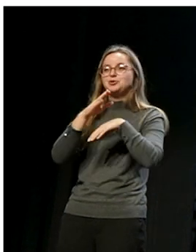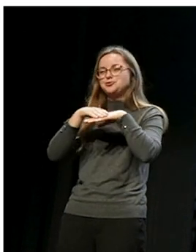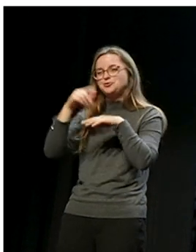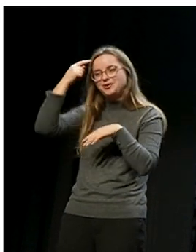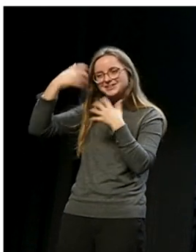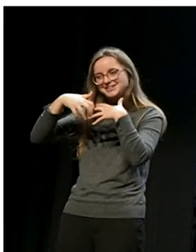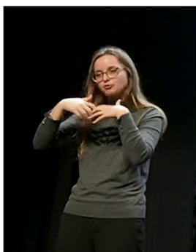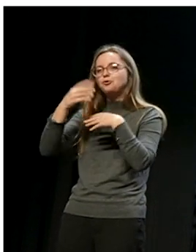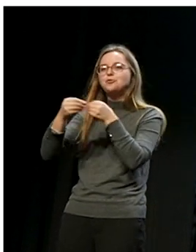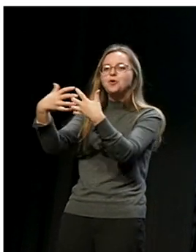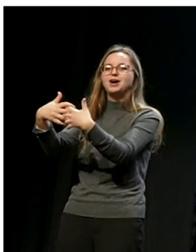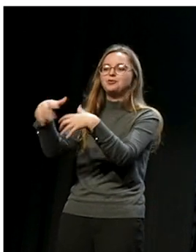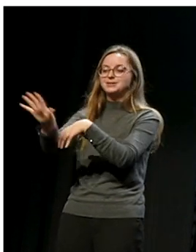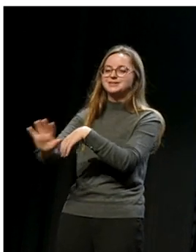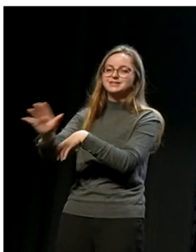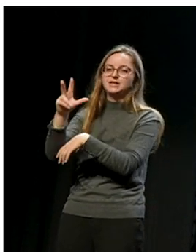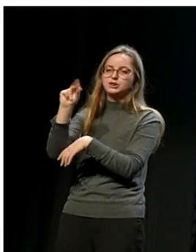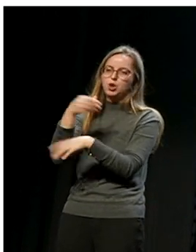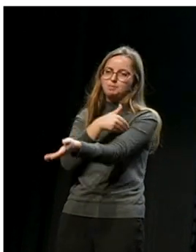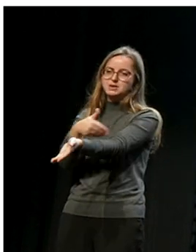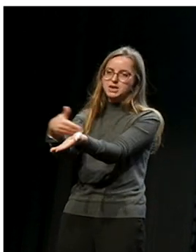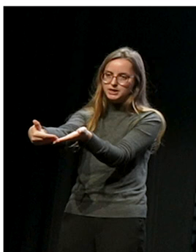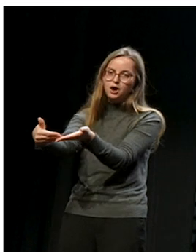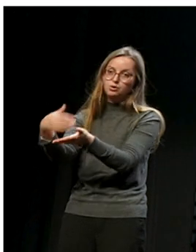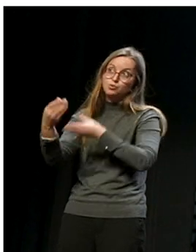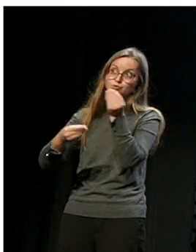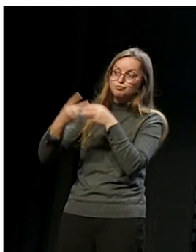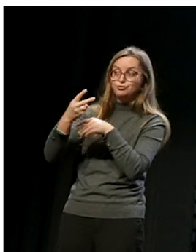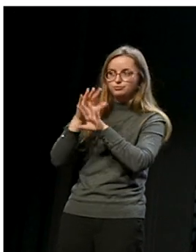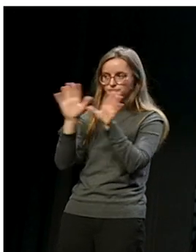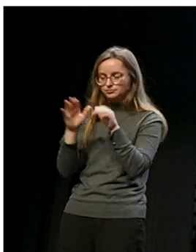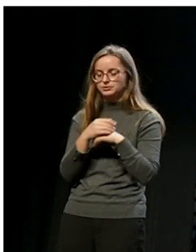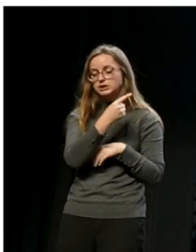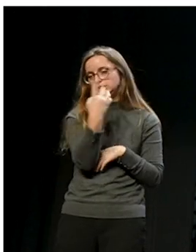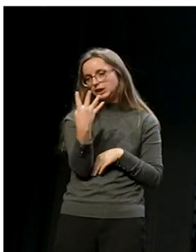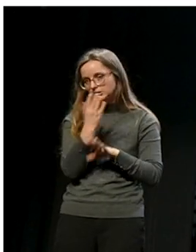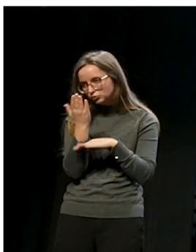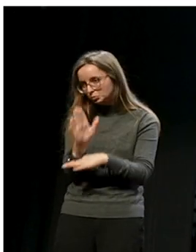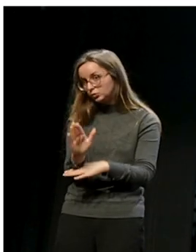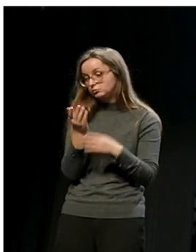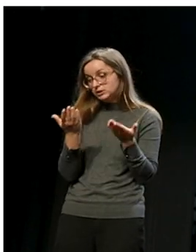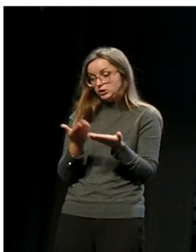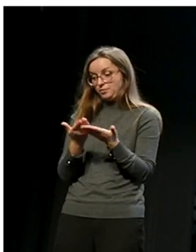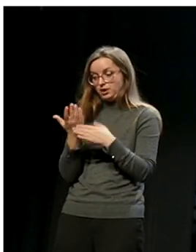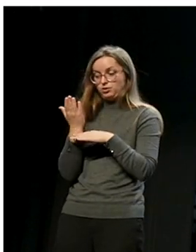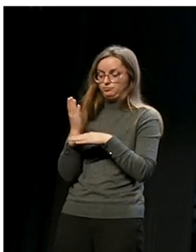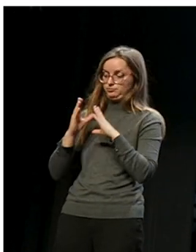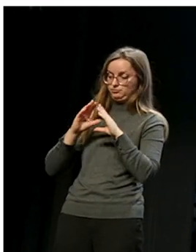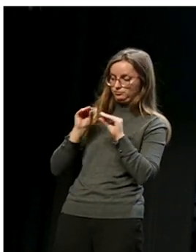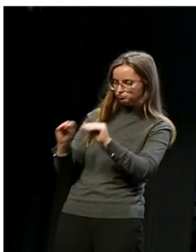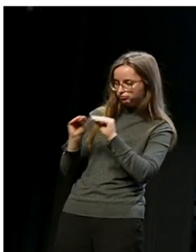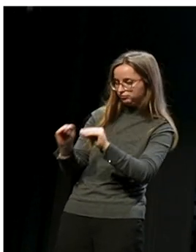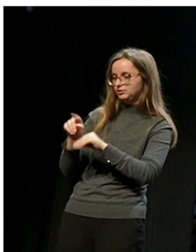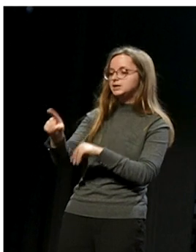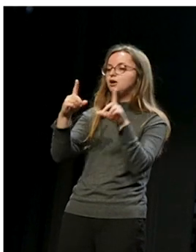d'accord, dans les systèmes informatiques. Plus ou moins, ça dépend. Et par exemple, là, voilà, sur les photos, la manière dont on lui apprend, on lui apprend. Ça, c'est une photo de chien. Ça,